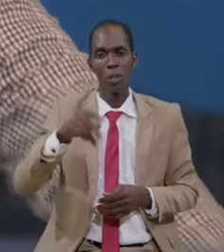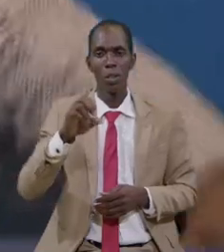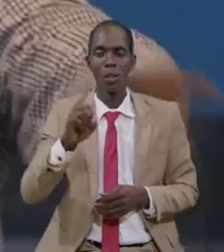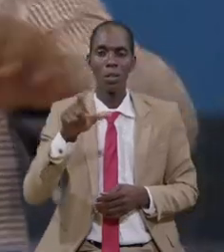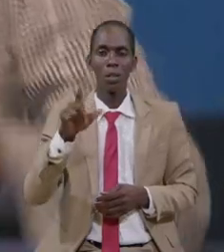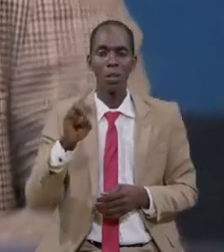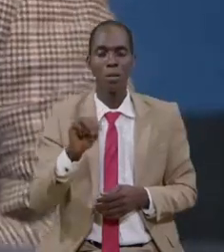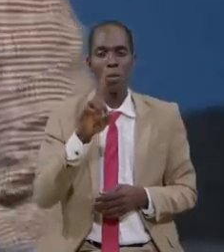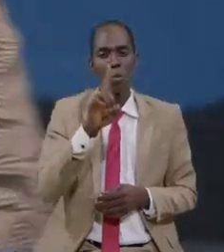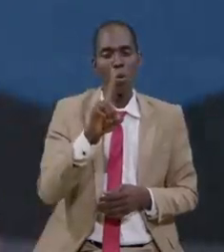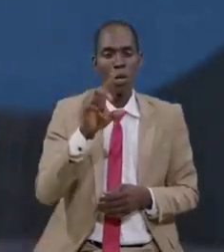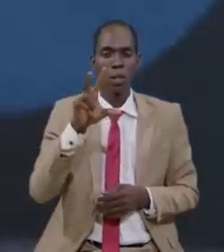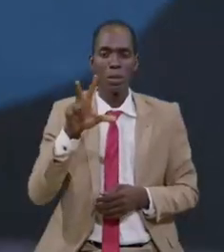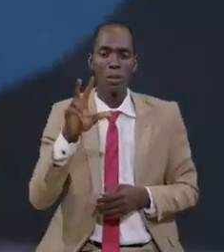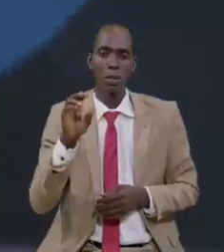130,